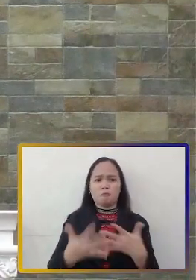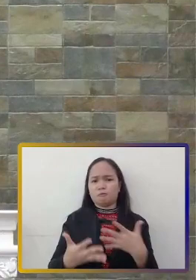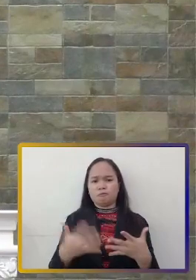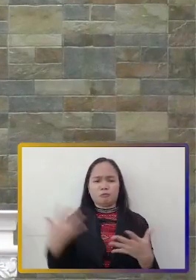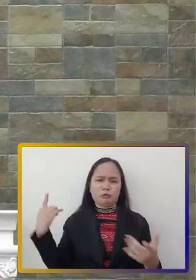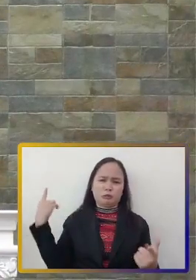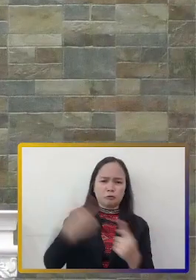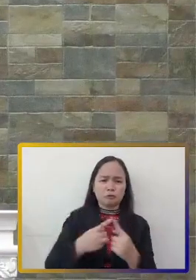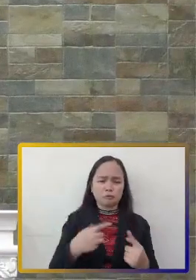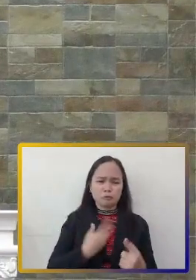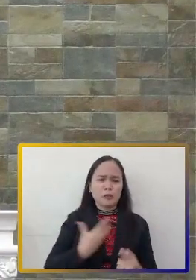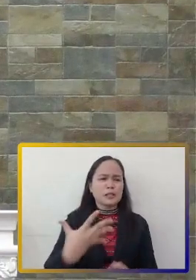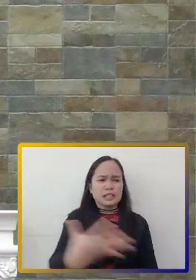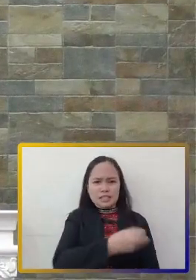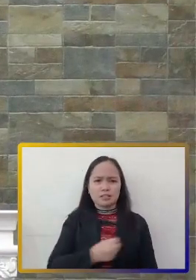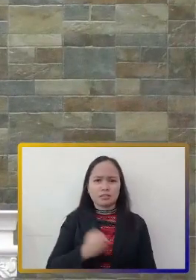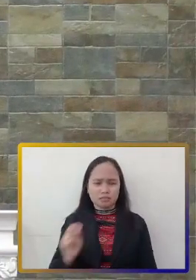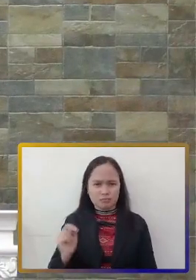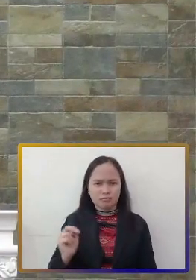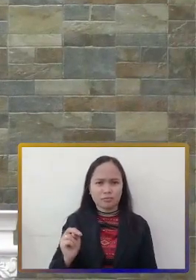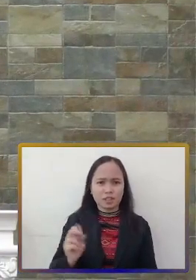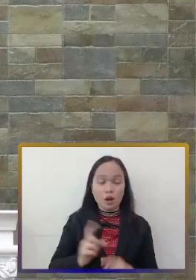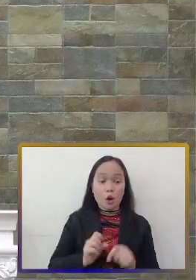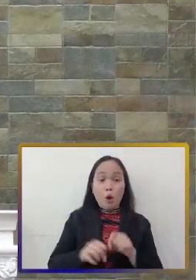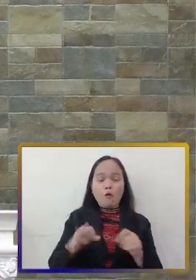yan. At pag nakuha na po natin yan,